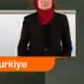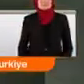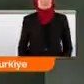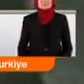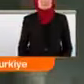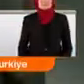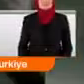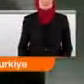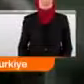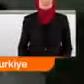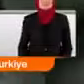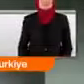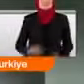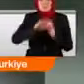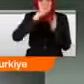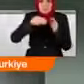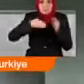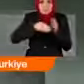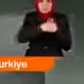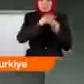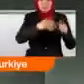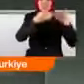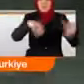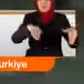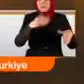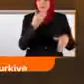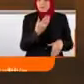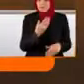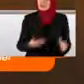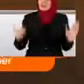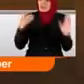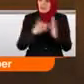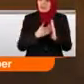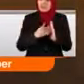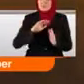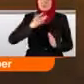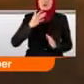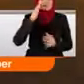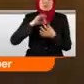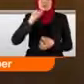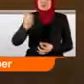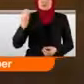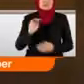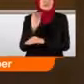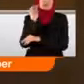bars ünelli kapattıkları yetmezmiş gibi Üstüne bir de başkalarının hayatını tehlikeye attılar